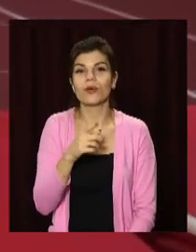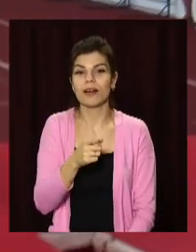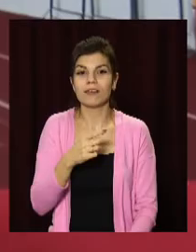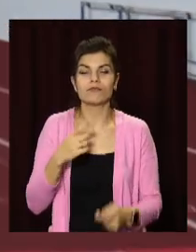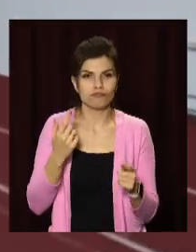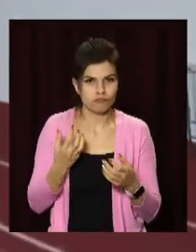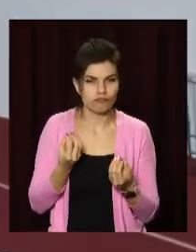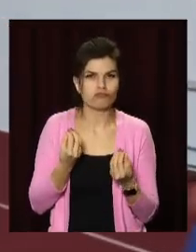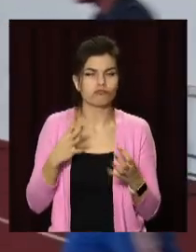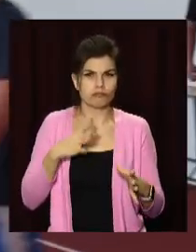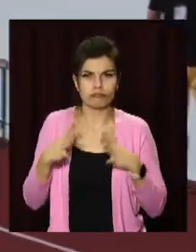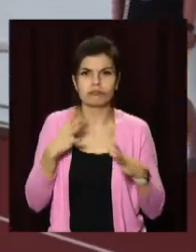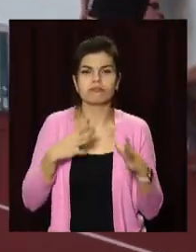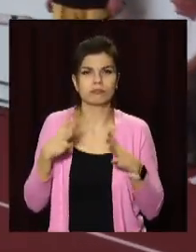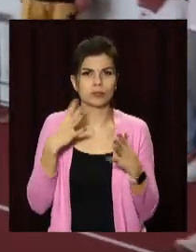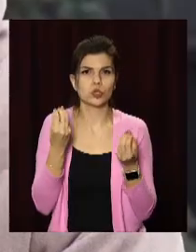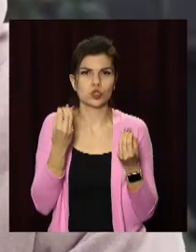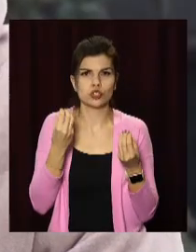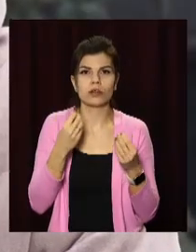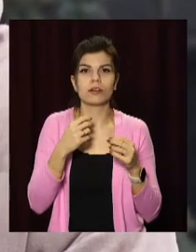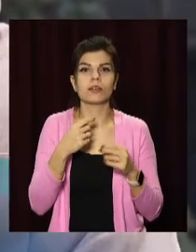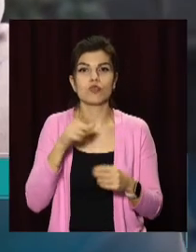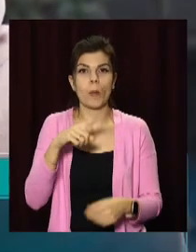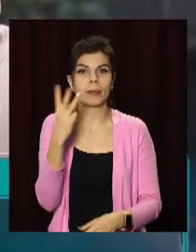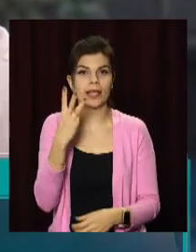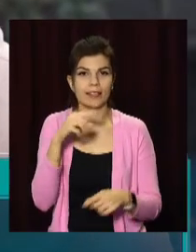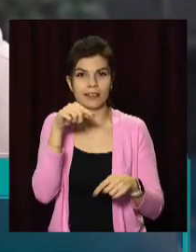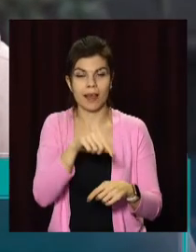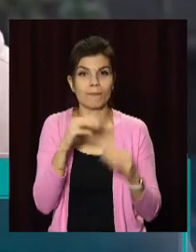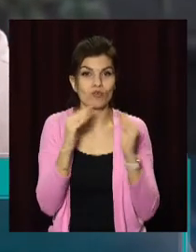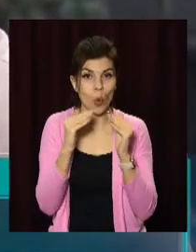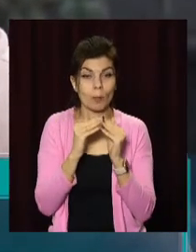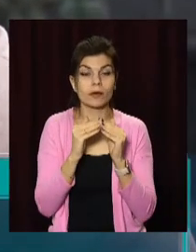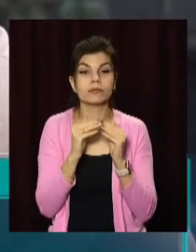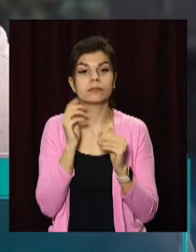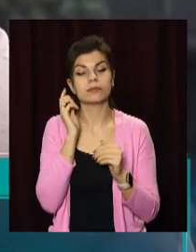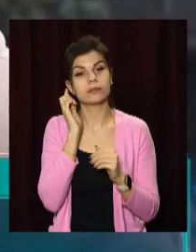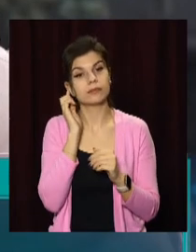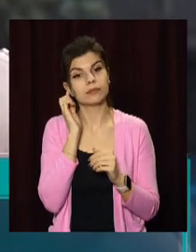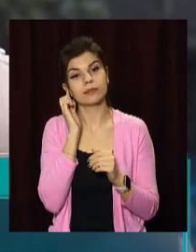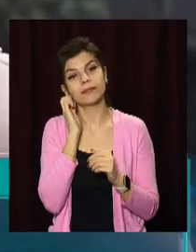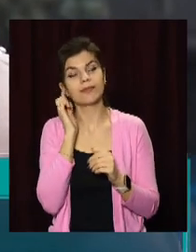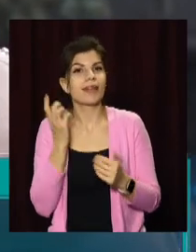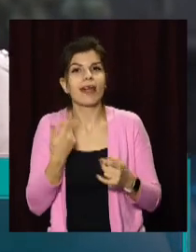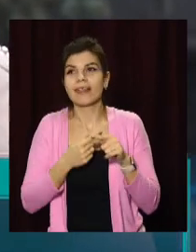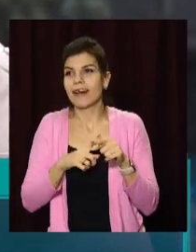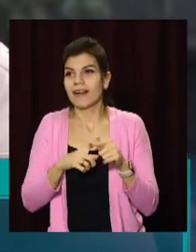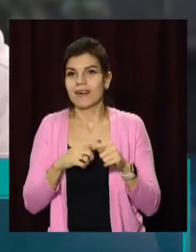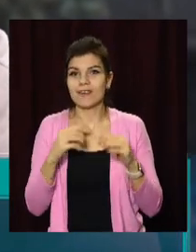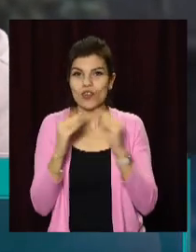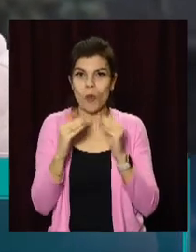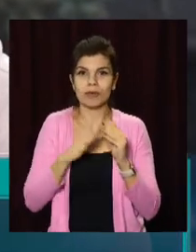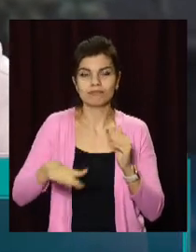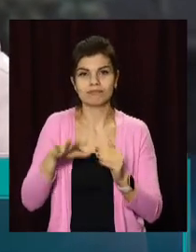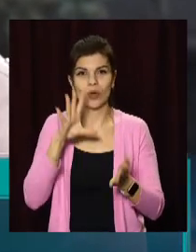наполегливо тренується у рідній Здюшор номер 3. Ми тренуємося вдома, і це не може не радувати домашній, скажімо